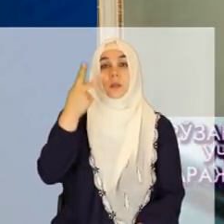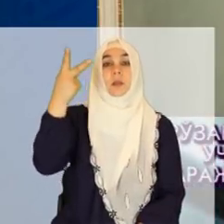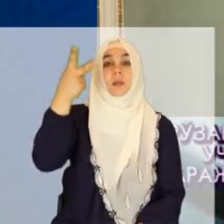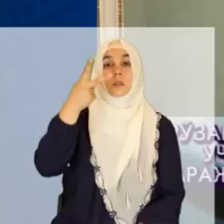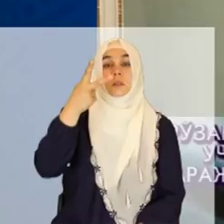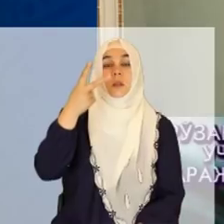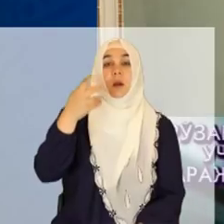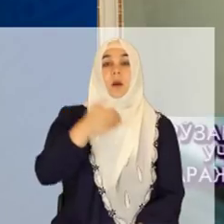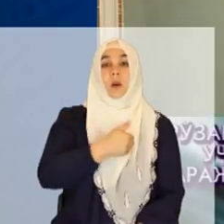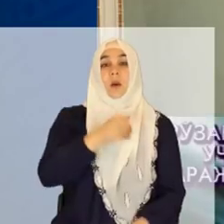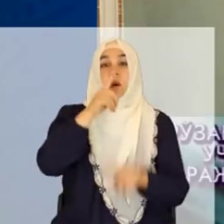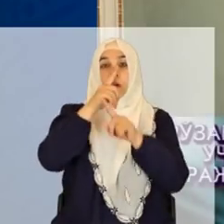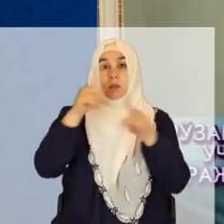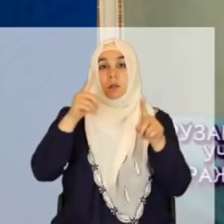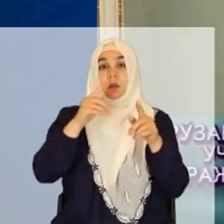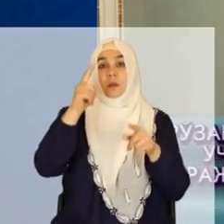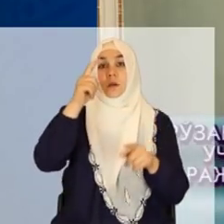Ikkinchisi xoslarning rozasi.